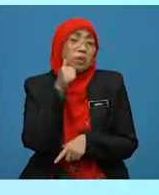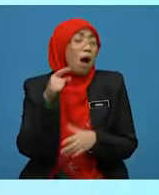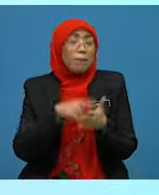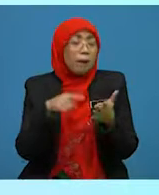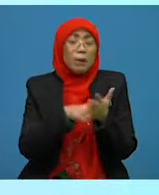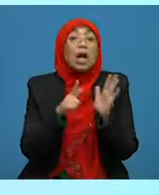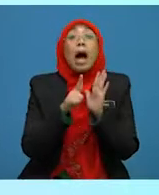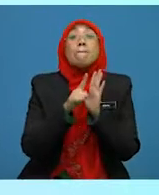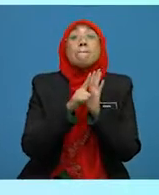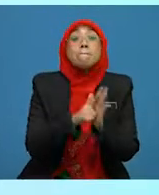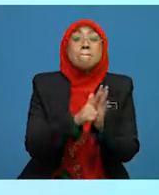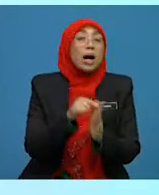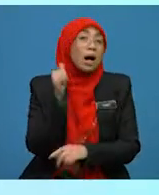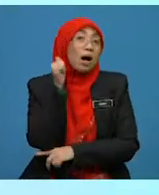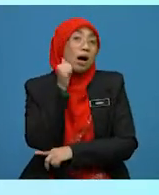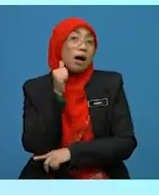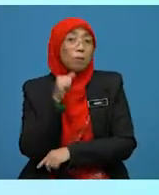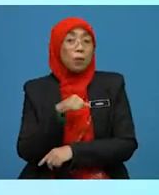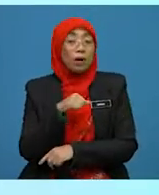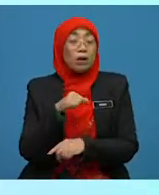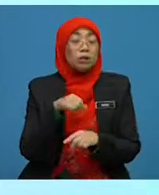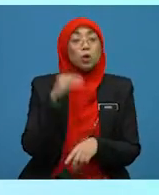tanda bermulanya sesuatu.